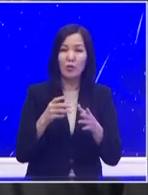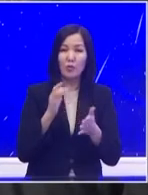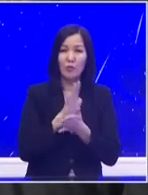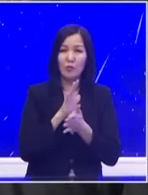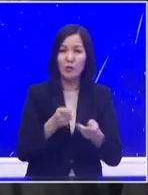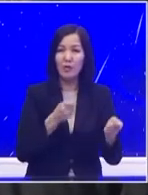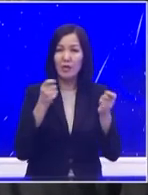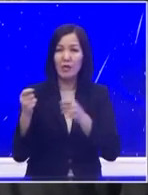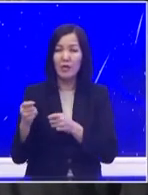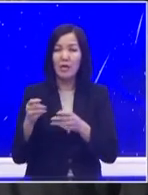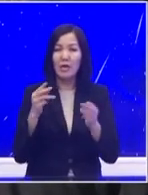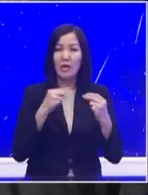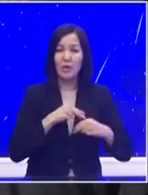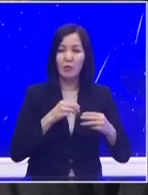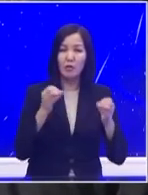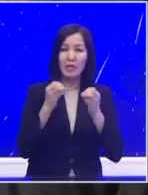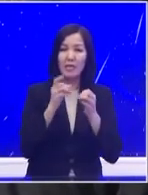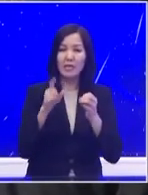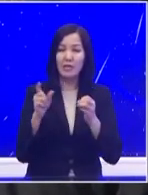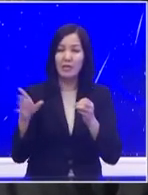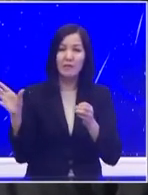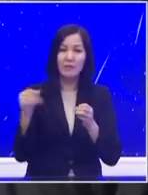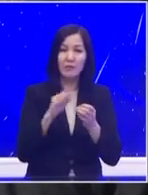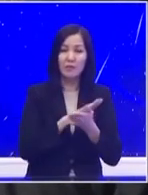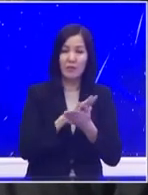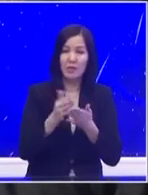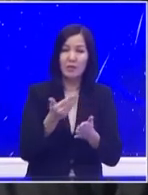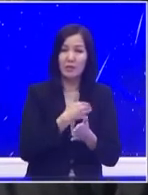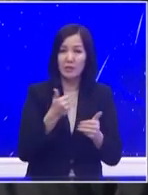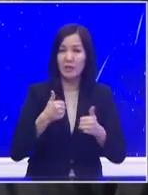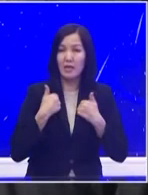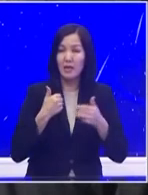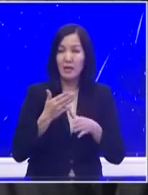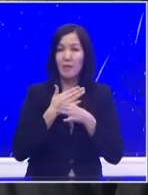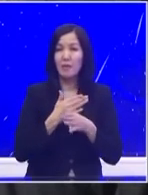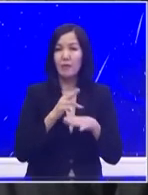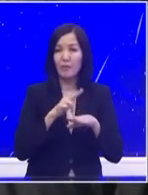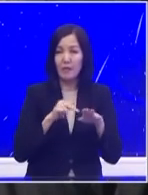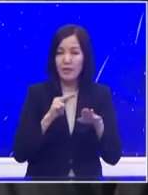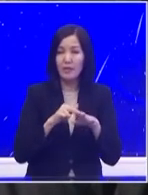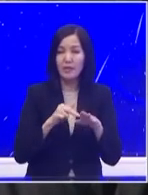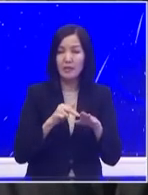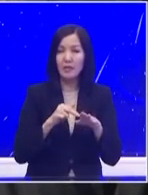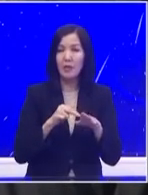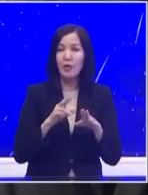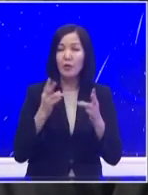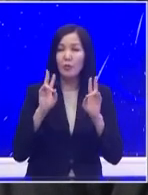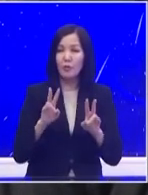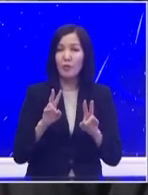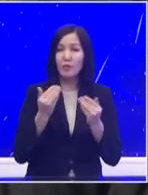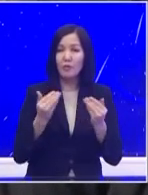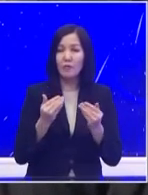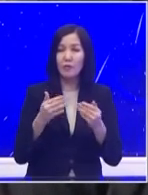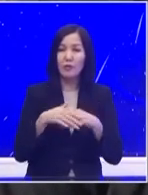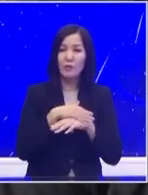также работает 10 человек. Мы всячески стараемся содержать село в чистоте. В этом нам помогают сотрудники полиции. Как неизвестно, на сегодняшний